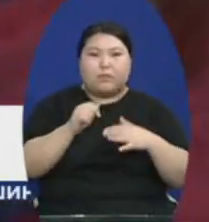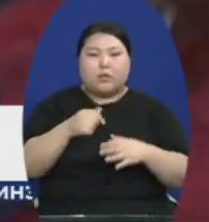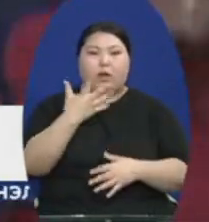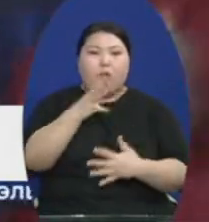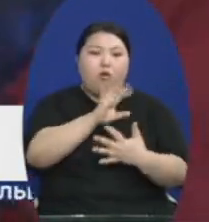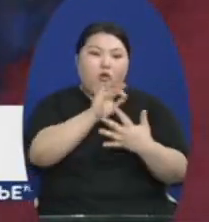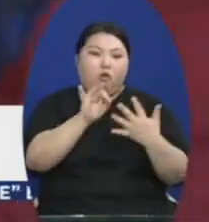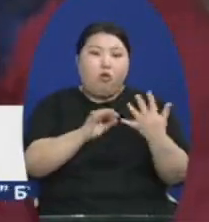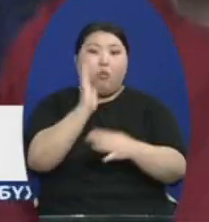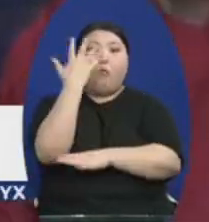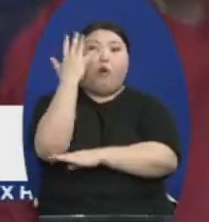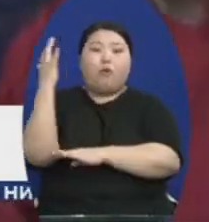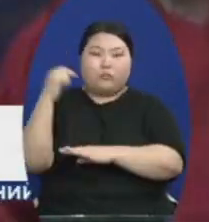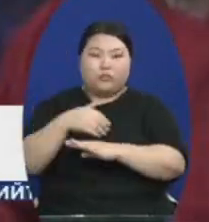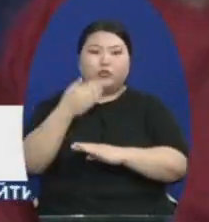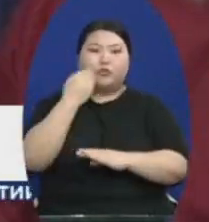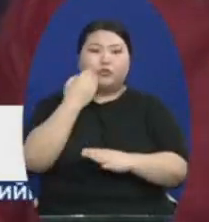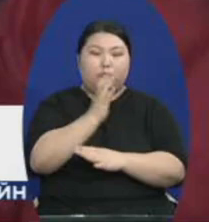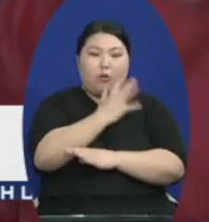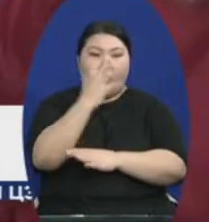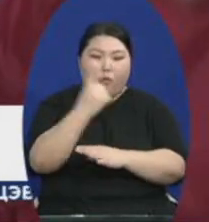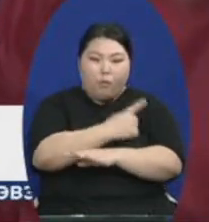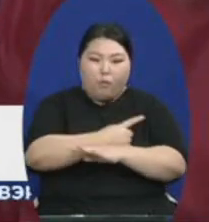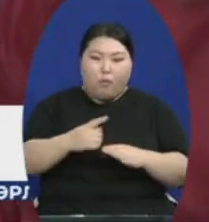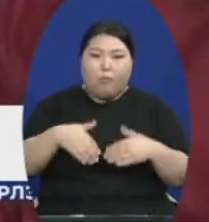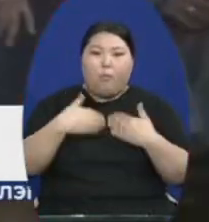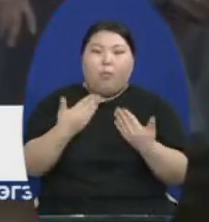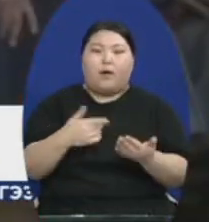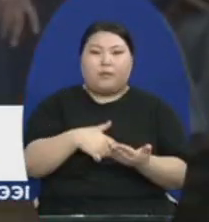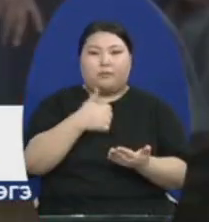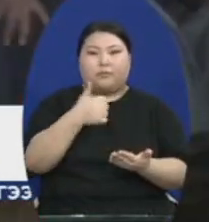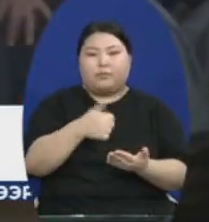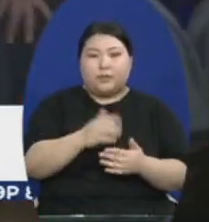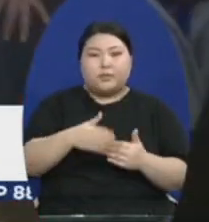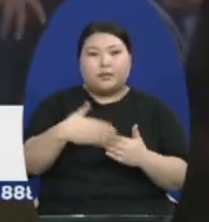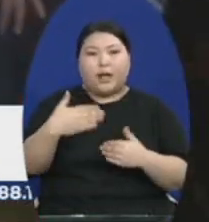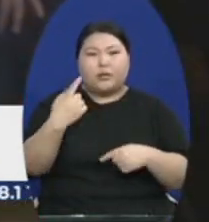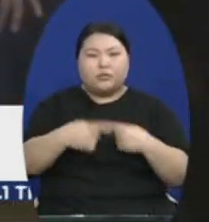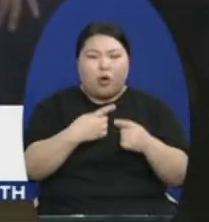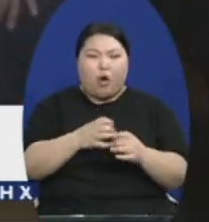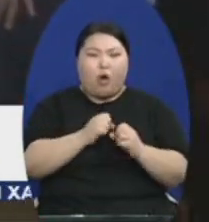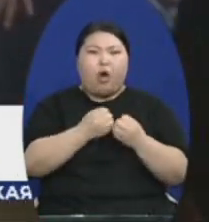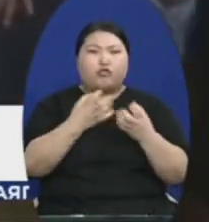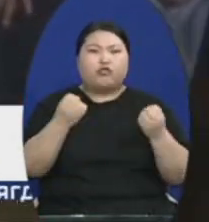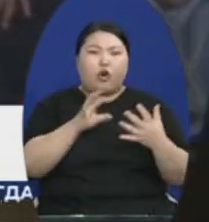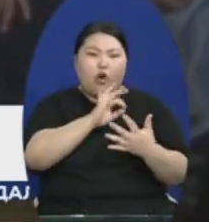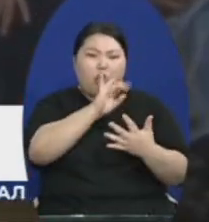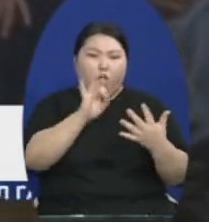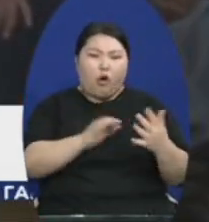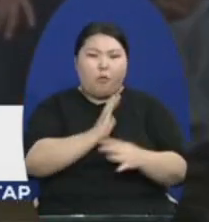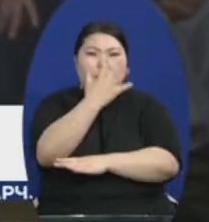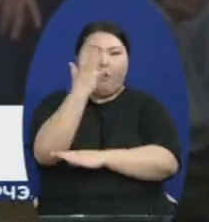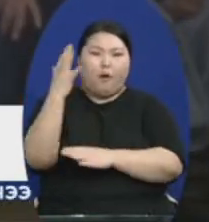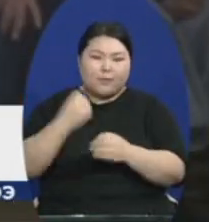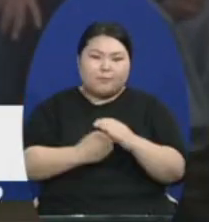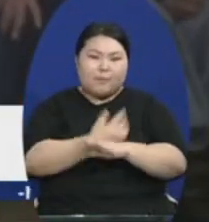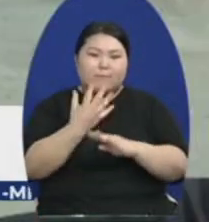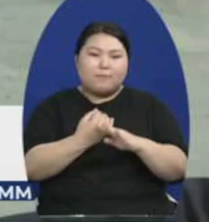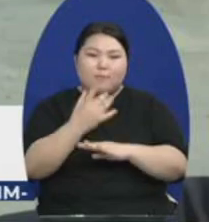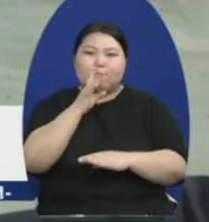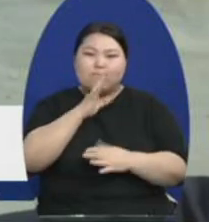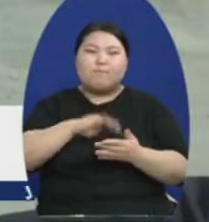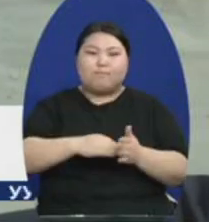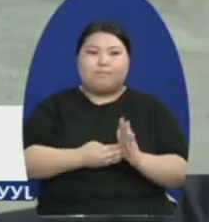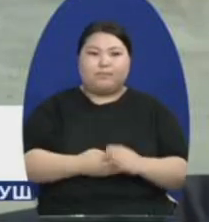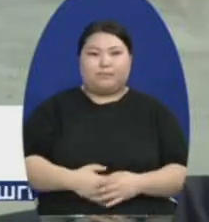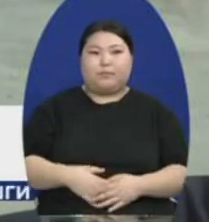мод төрснээс жимсний мод нь үр шимээ өгөөд хэлсэн байна. Тэрбээр цаашаад илүү олон төрлийн мод хар төлөвлөж байгаагаа ярьж байлаа.